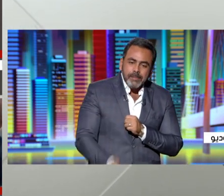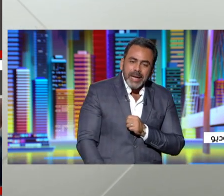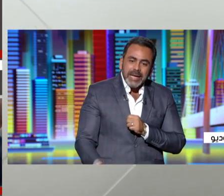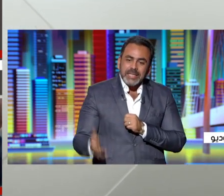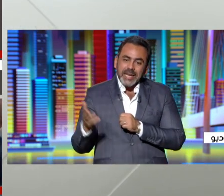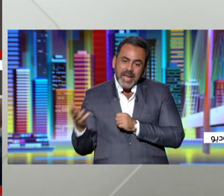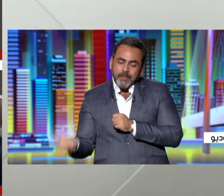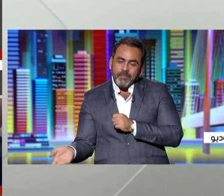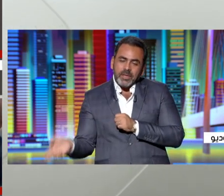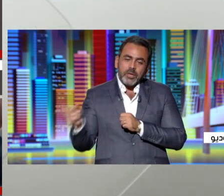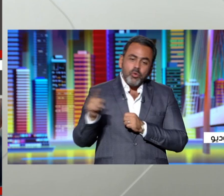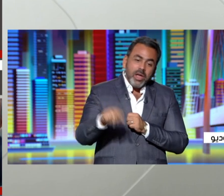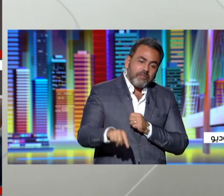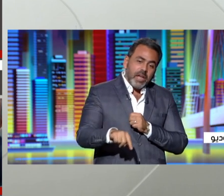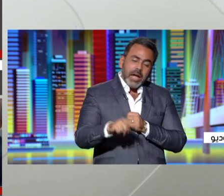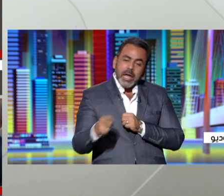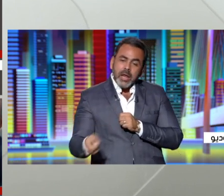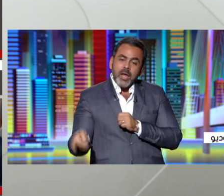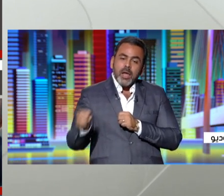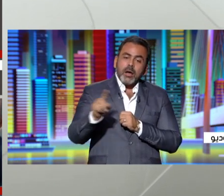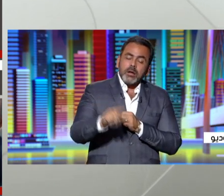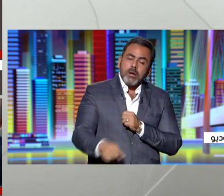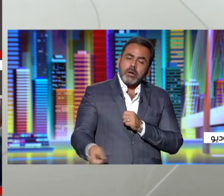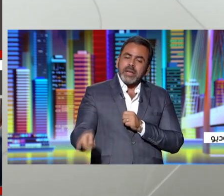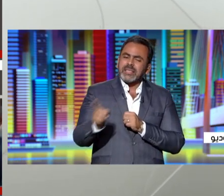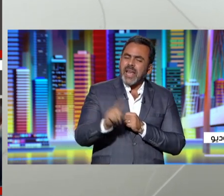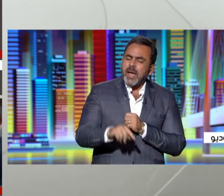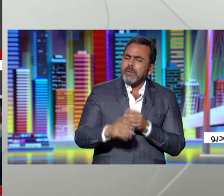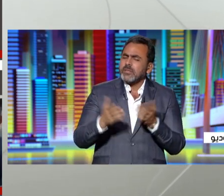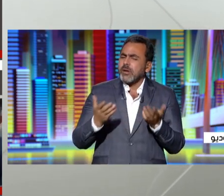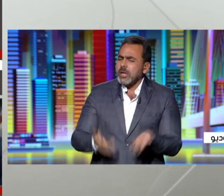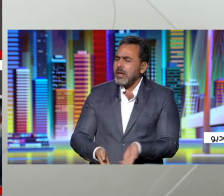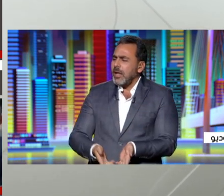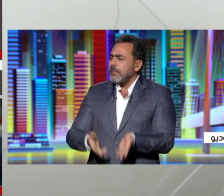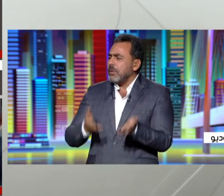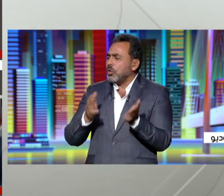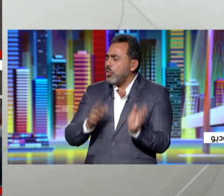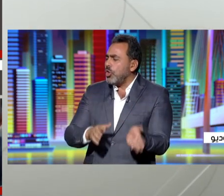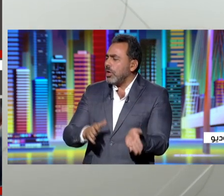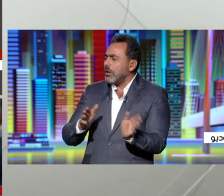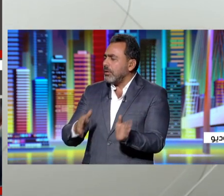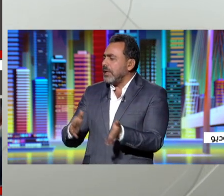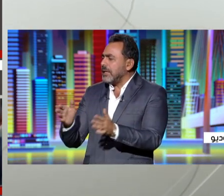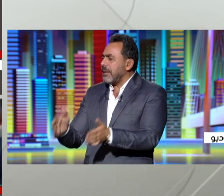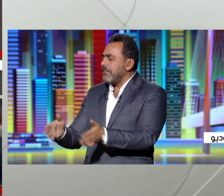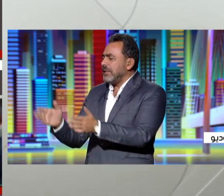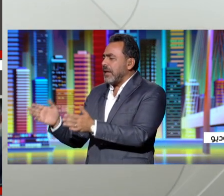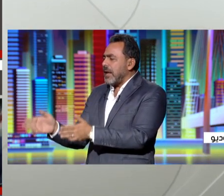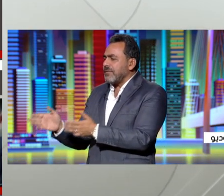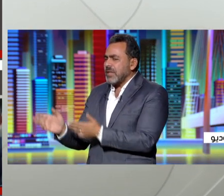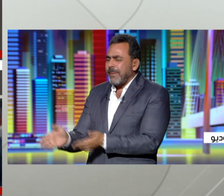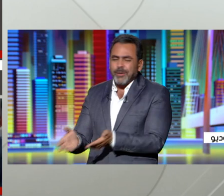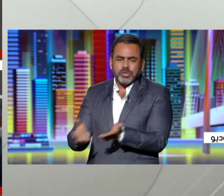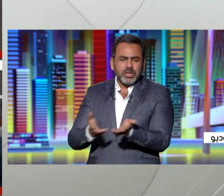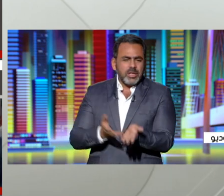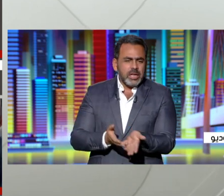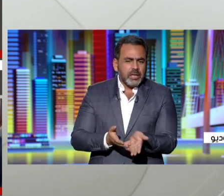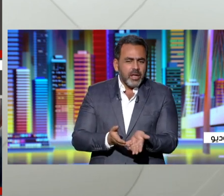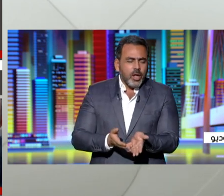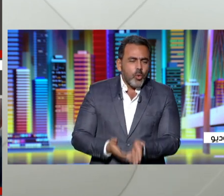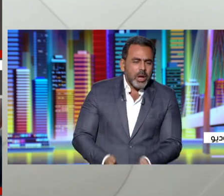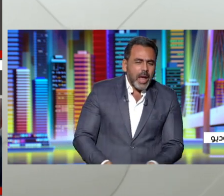يعني ايه مجلس الامن يوافق على قرار انسحاب اسرائيل من كل الاراضي اللي تم احتلالها في